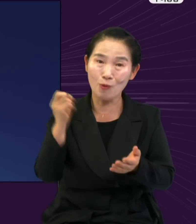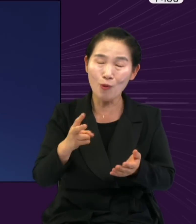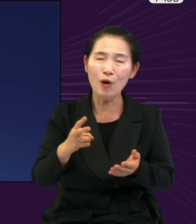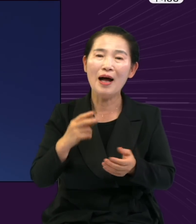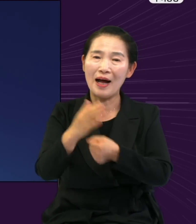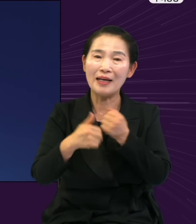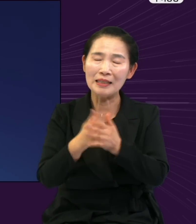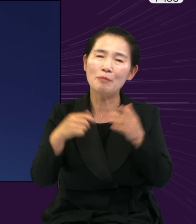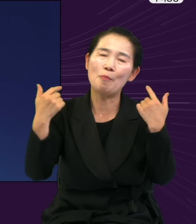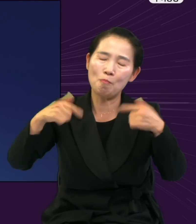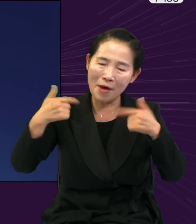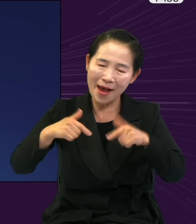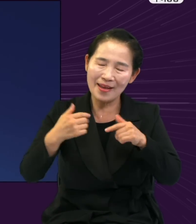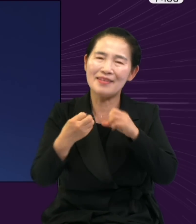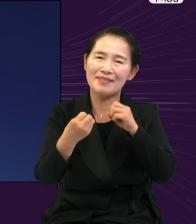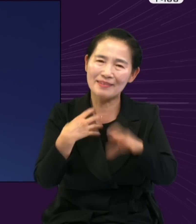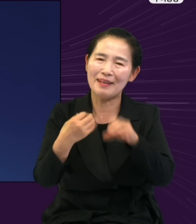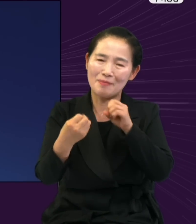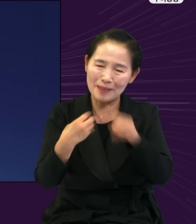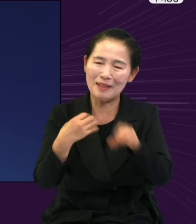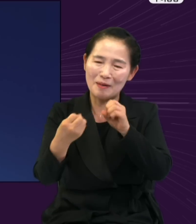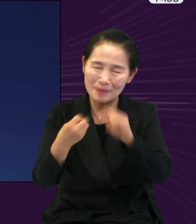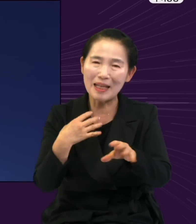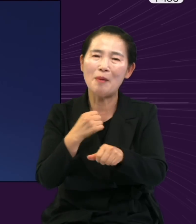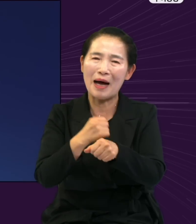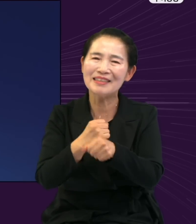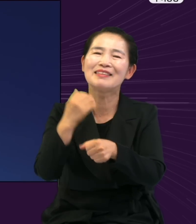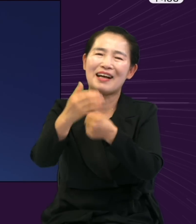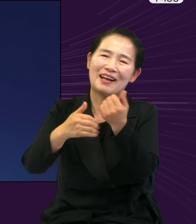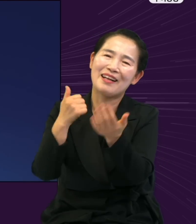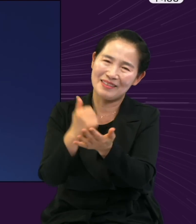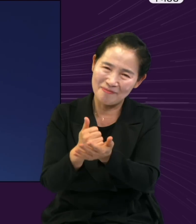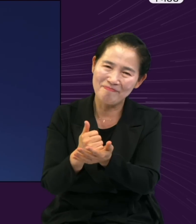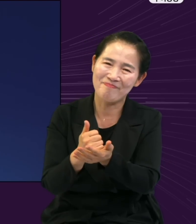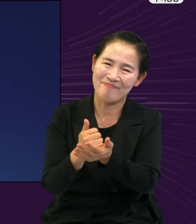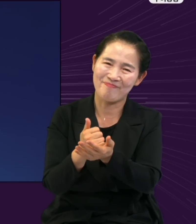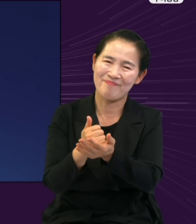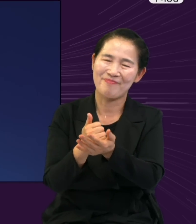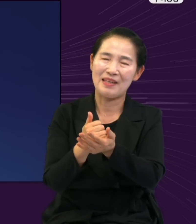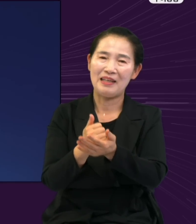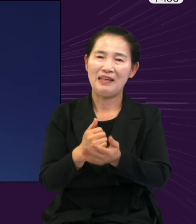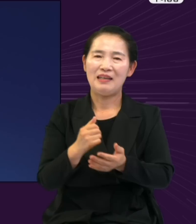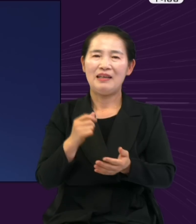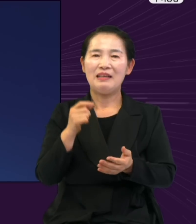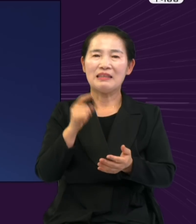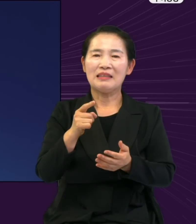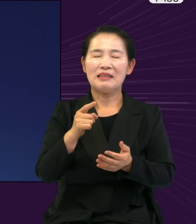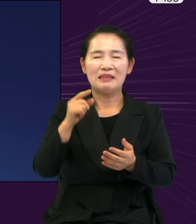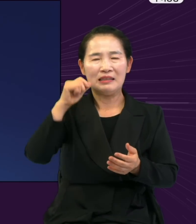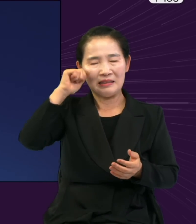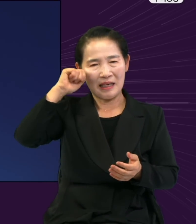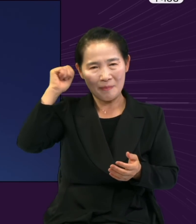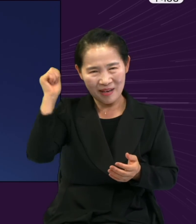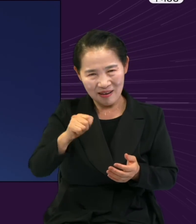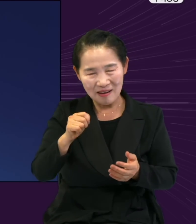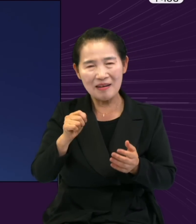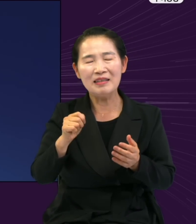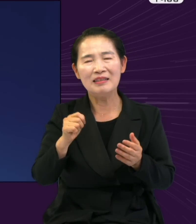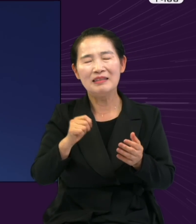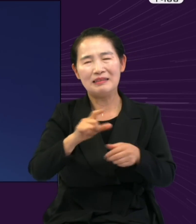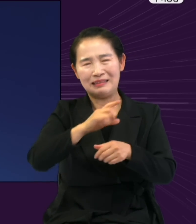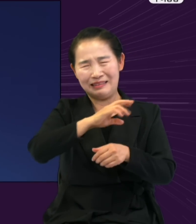하나님은 하나님이십니다. 그 새벽에 저에게 말씀하신 하나님의 임재 앞에 저는